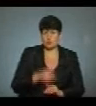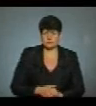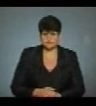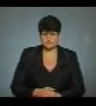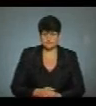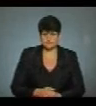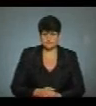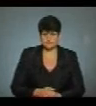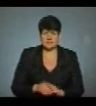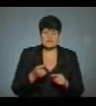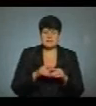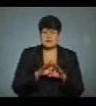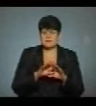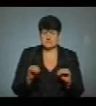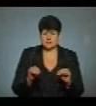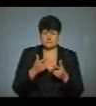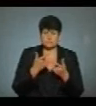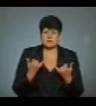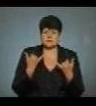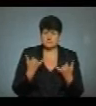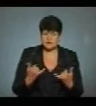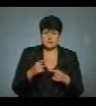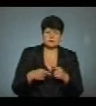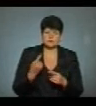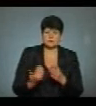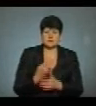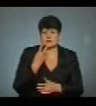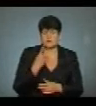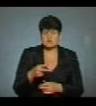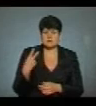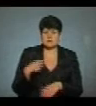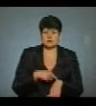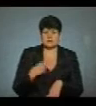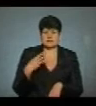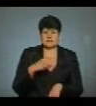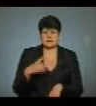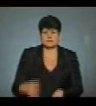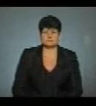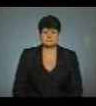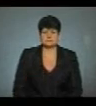Це вся інформація на цю годину. Наступний випуск дивіться о 20:30.